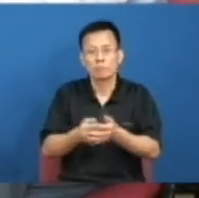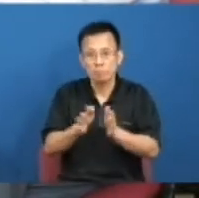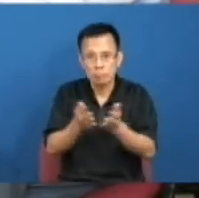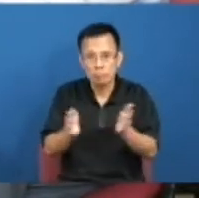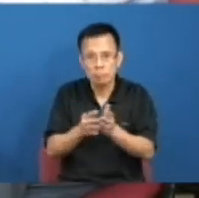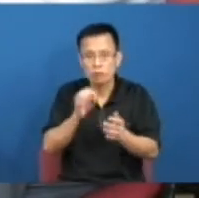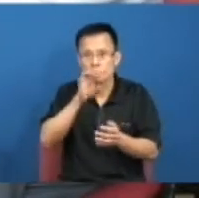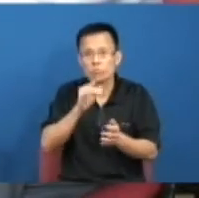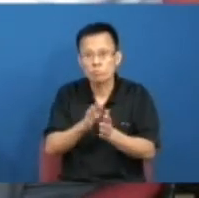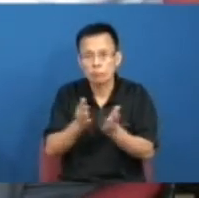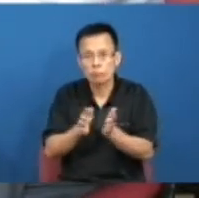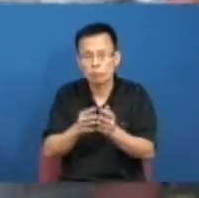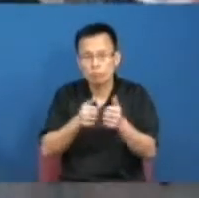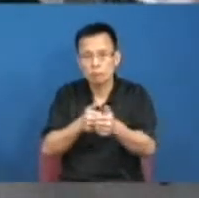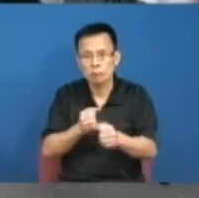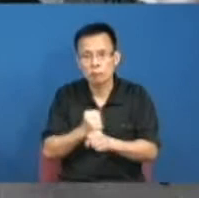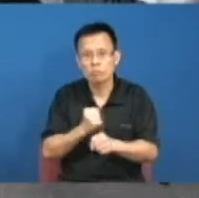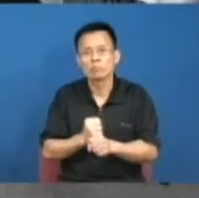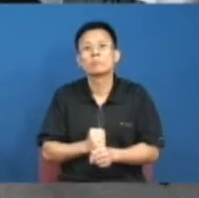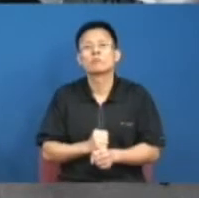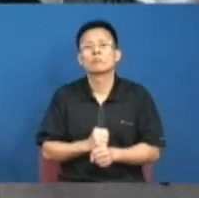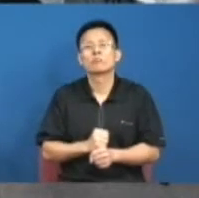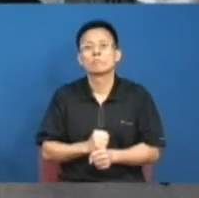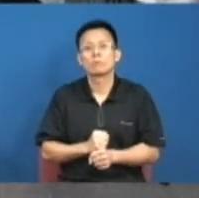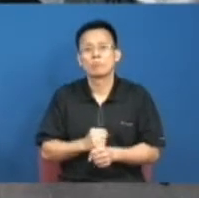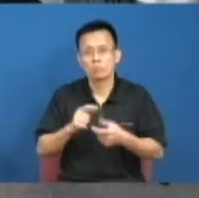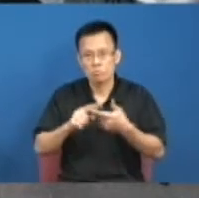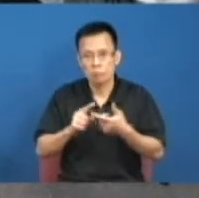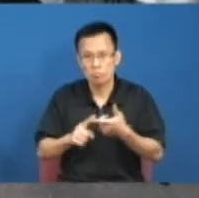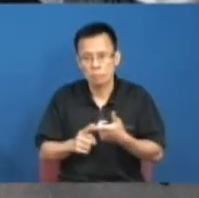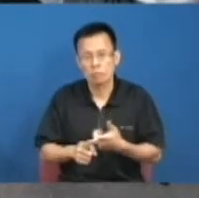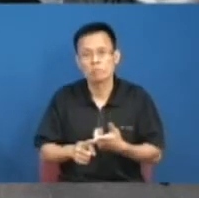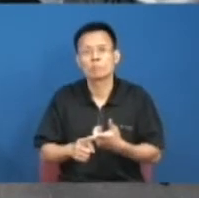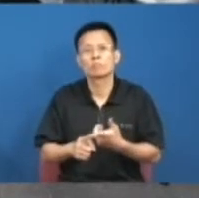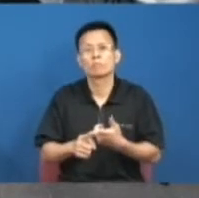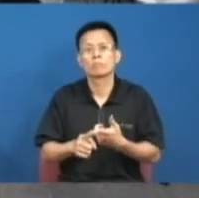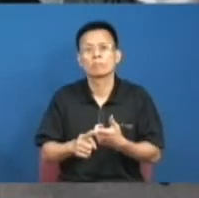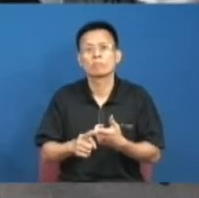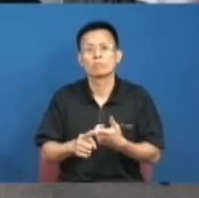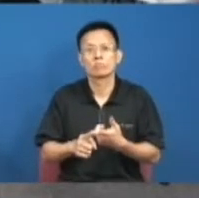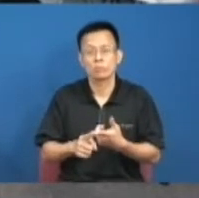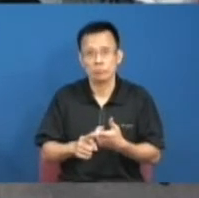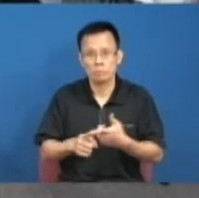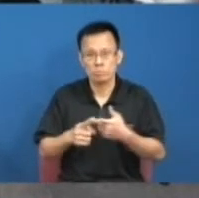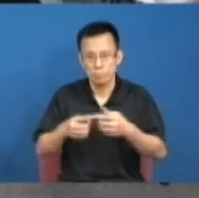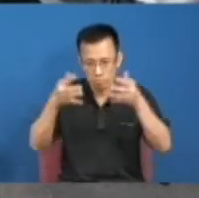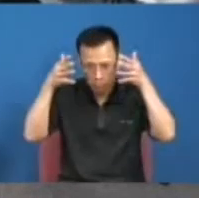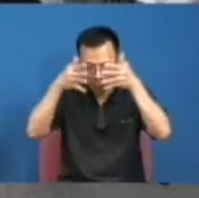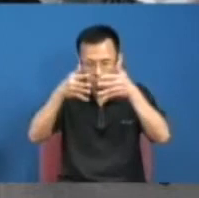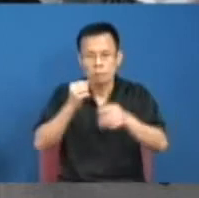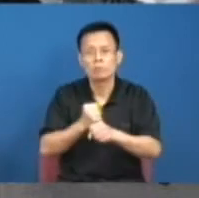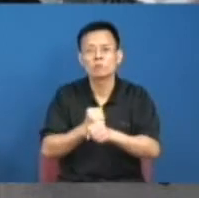嗰個去做，係啦，同埋嗰個佢嘅認真程度要做得好好